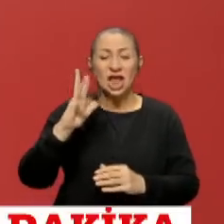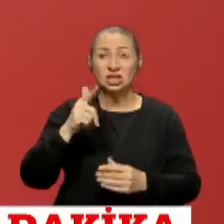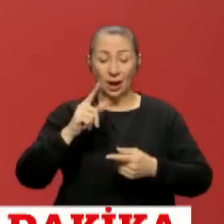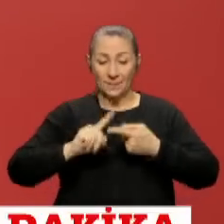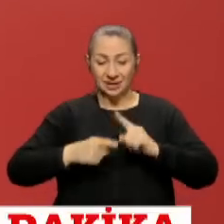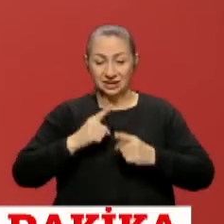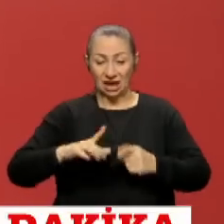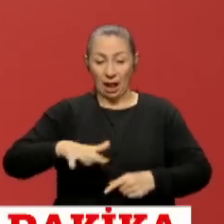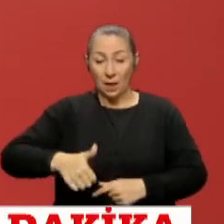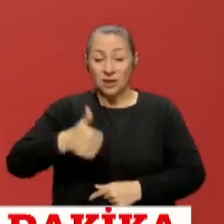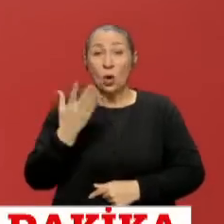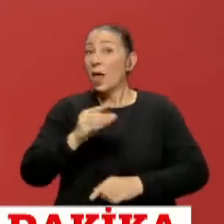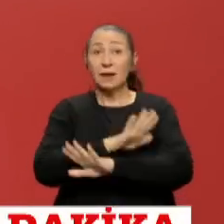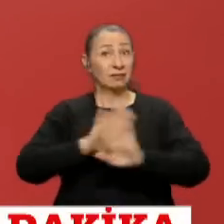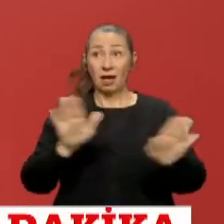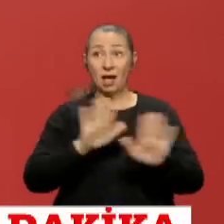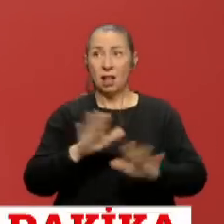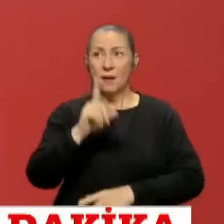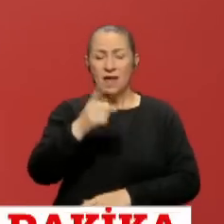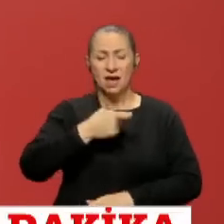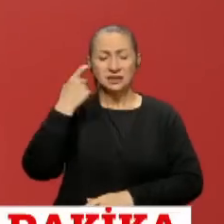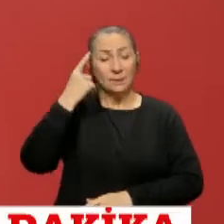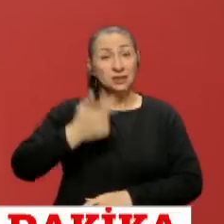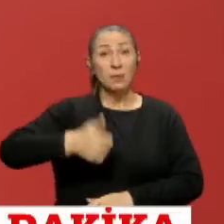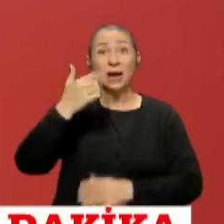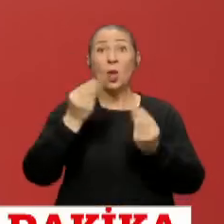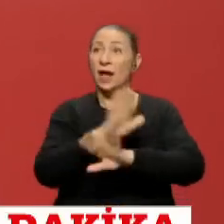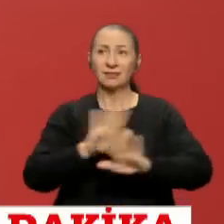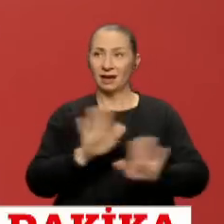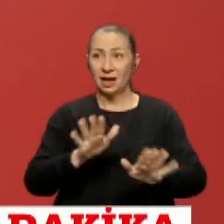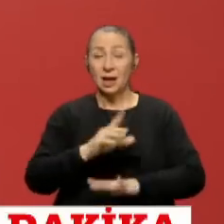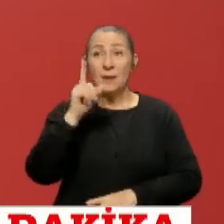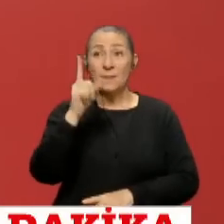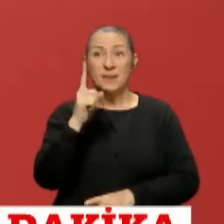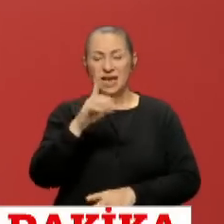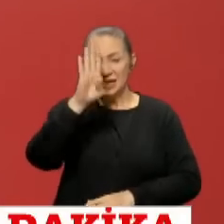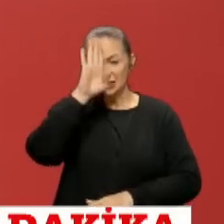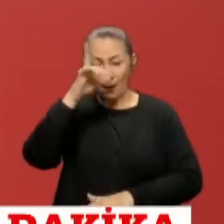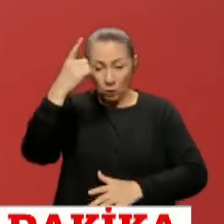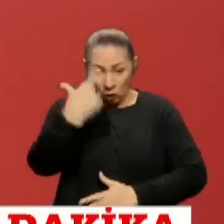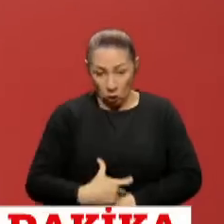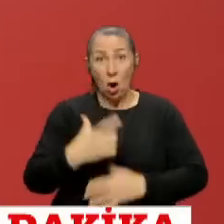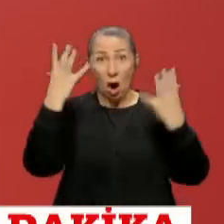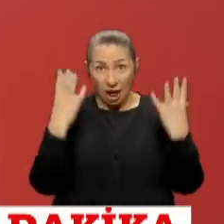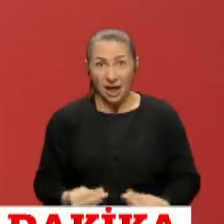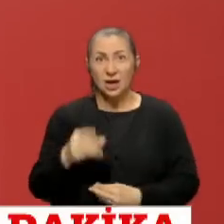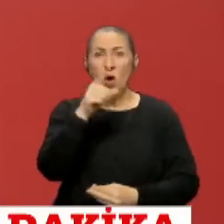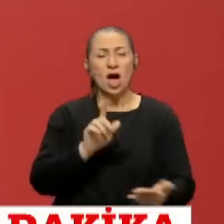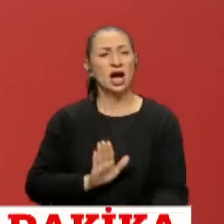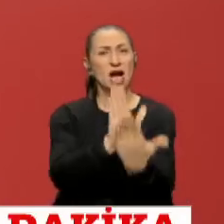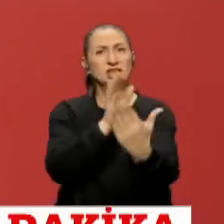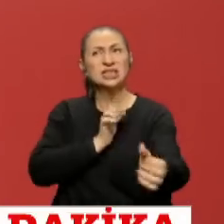Partisi Genel Başkanı olarak değil, bir eski başbakan olarak değil, bir İstanbullu olarak ona